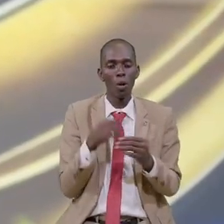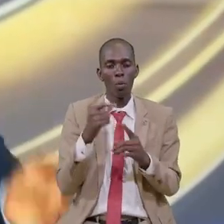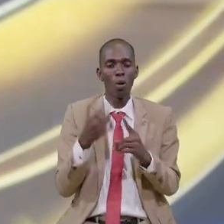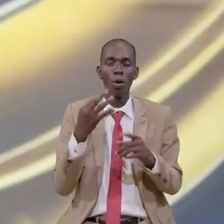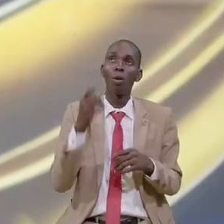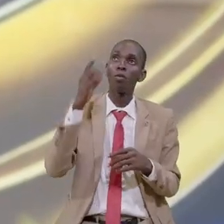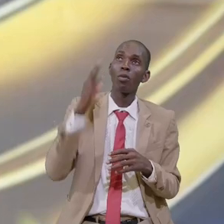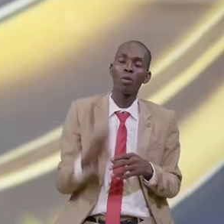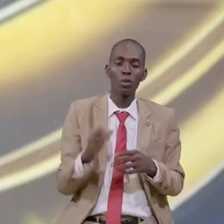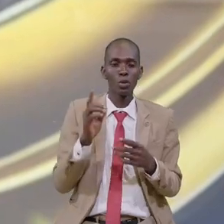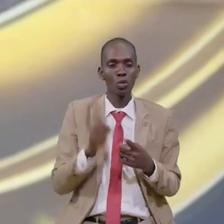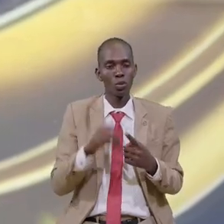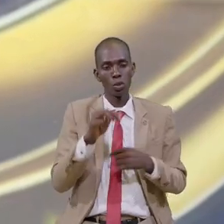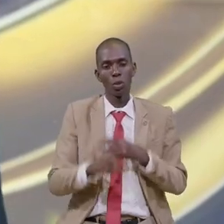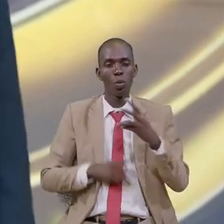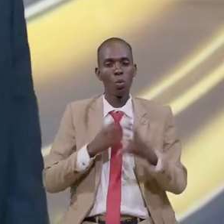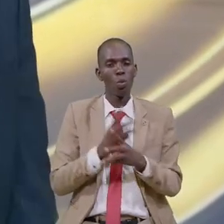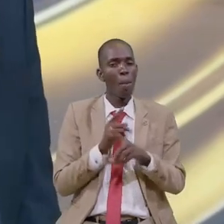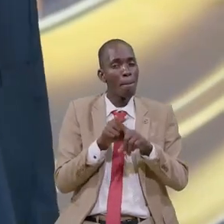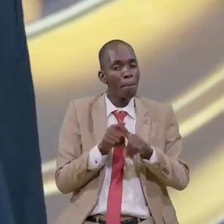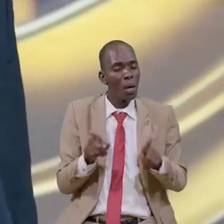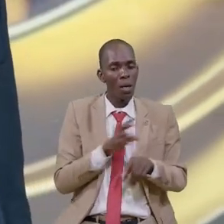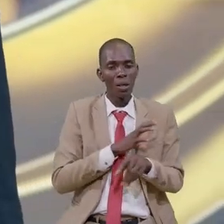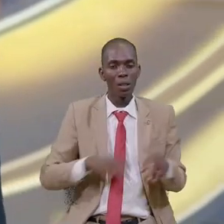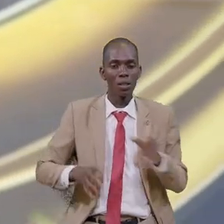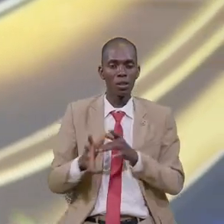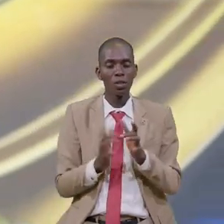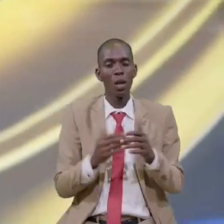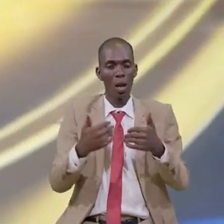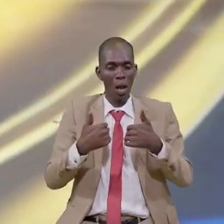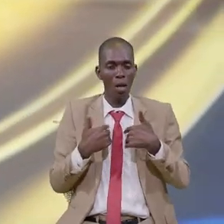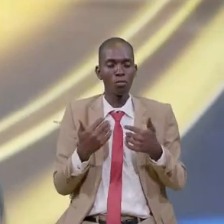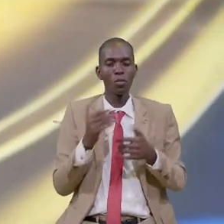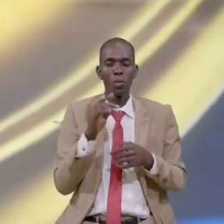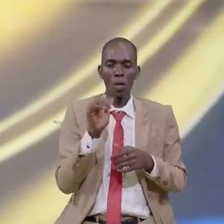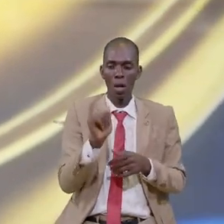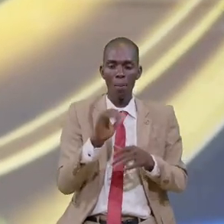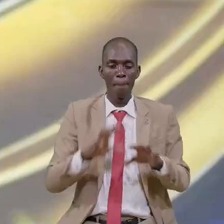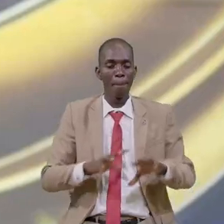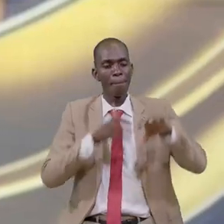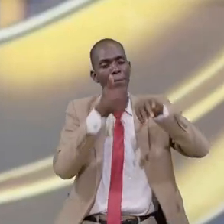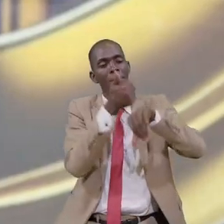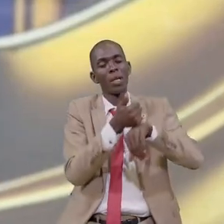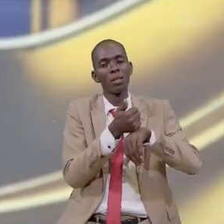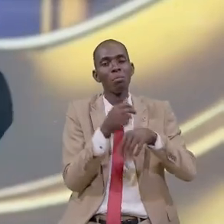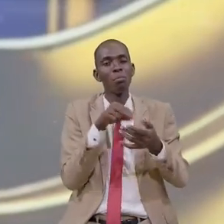les pharisiens, les sadducéens. Et ils ont dit, tu ne le feras pas ici, tu ne vas pas changer,